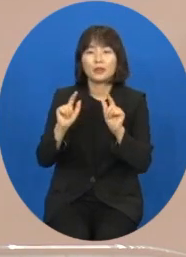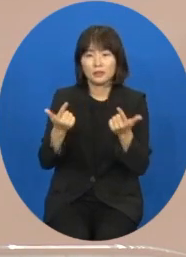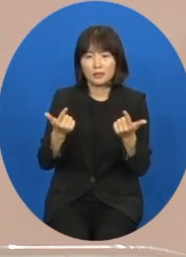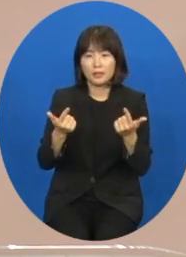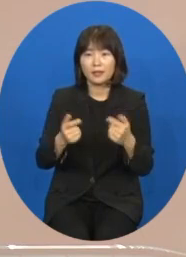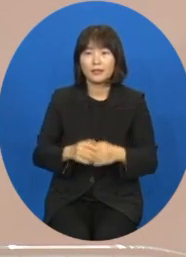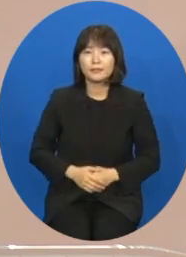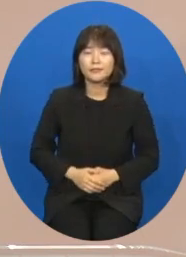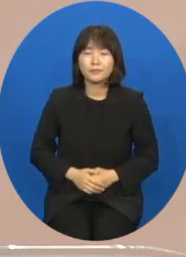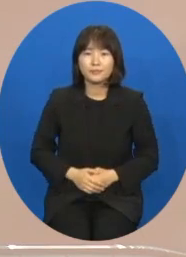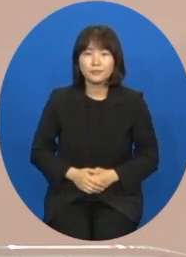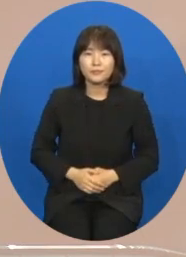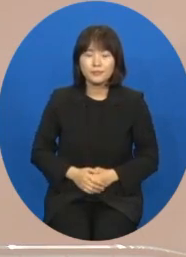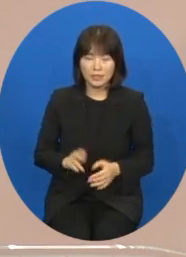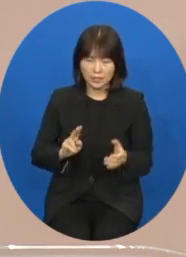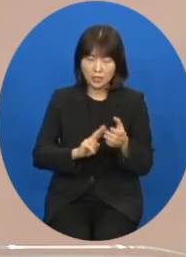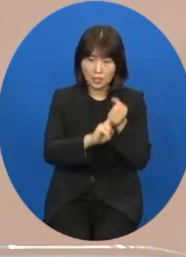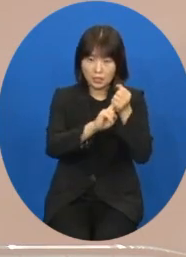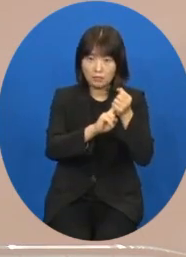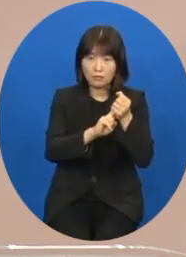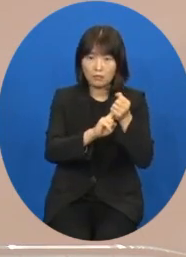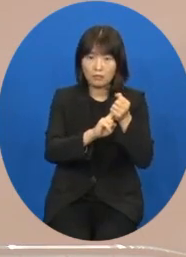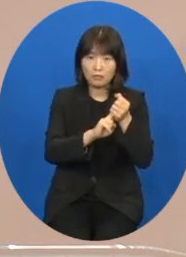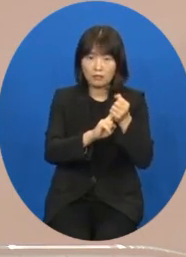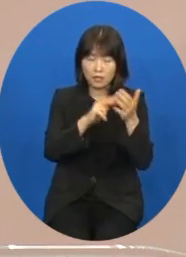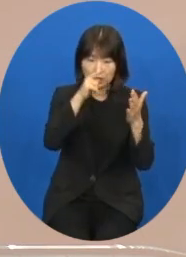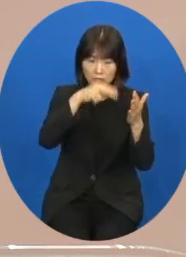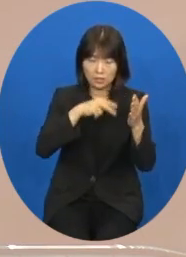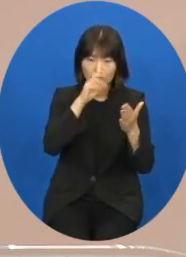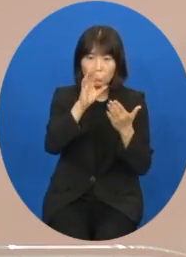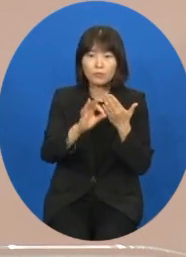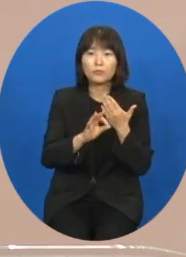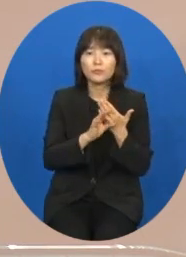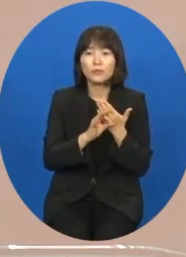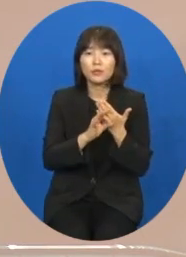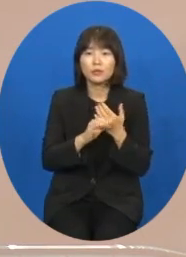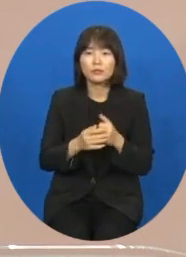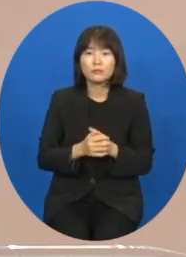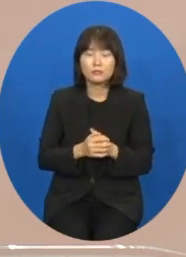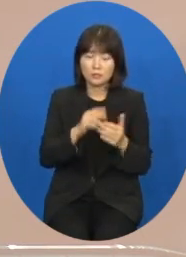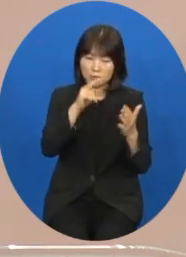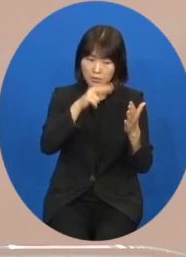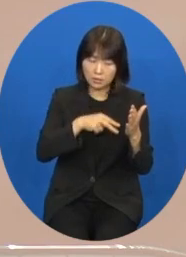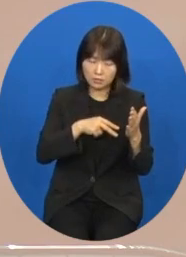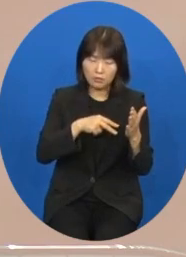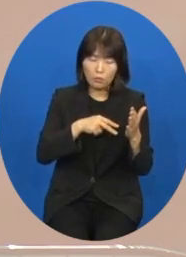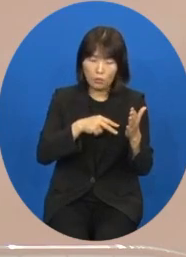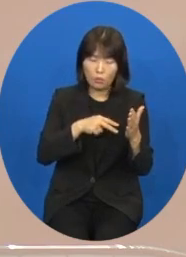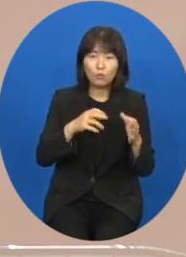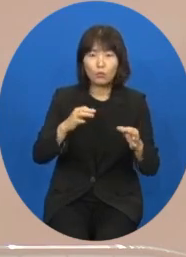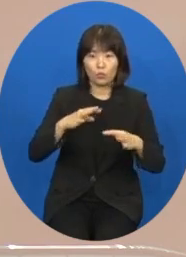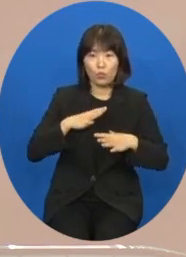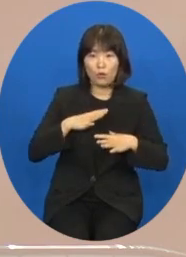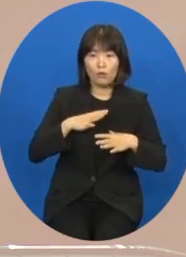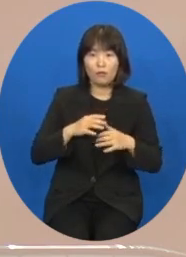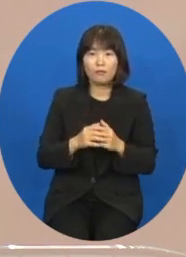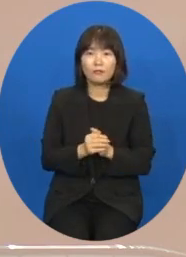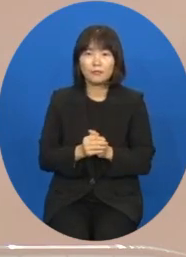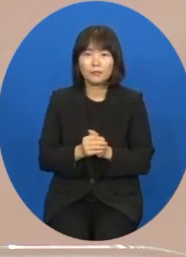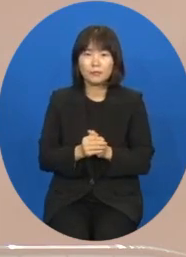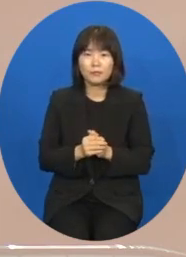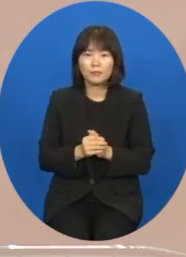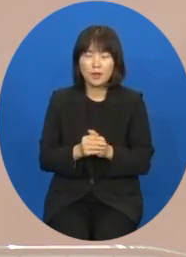여러분, 오병이어의 기적 이야기를 읽으시면 읽는 것만 가지고도 놀랍죠. 믿어지지 않을